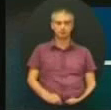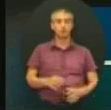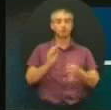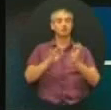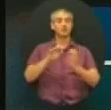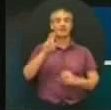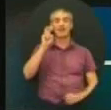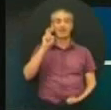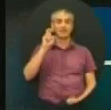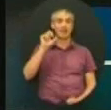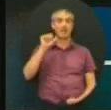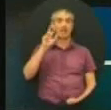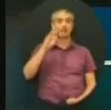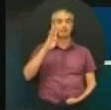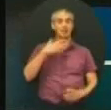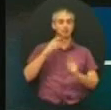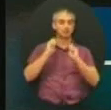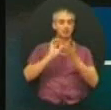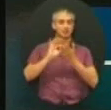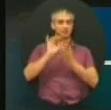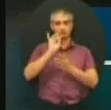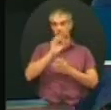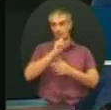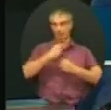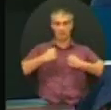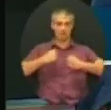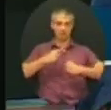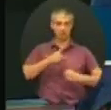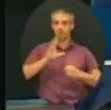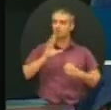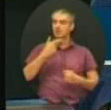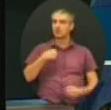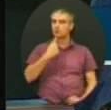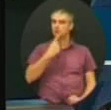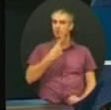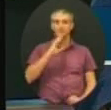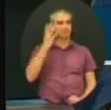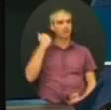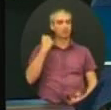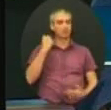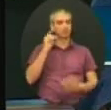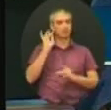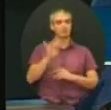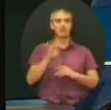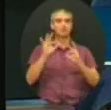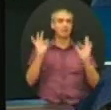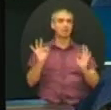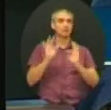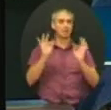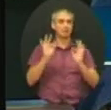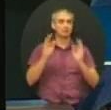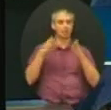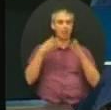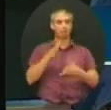ארבל עמדה להגיש כתב אישום נגד אריאל שרון. מה היינו אומרים אם היא הייתה מחרימה את טקס